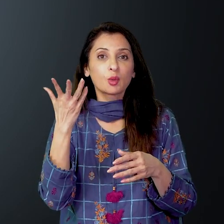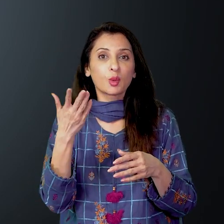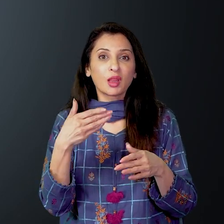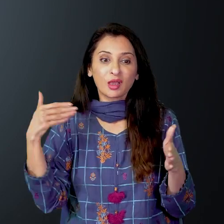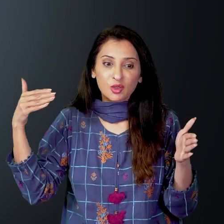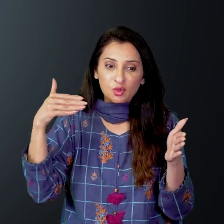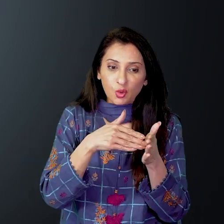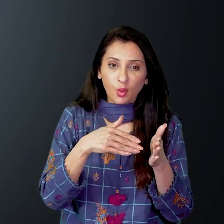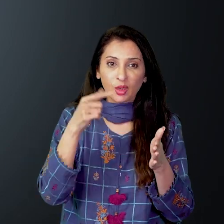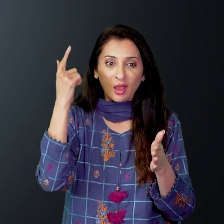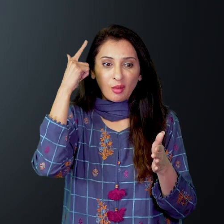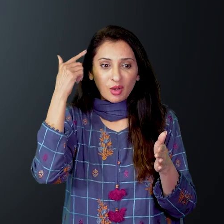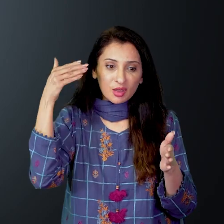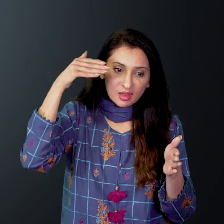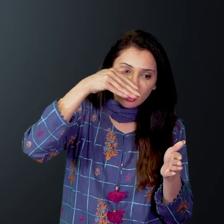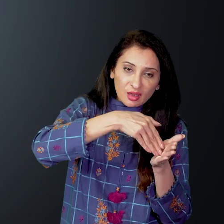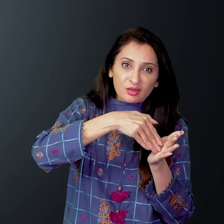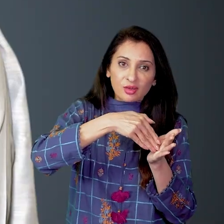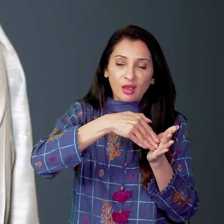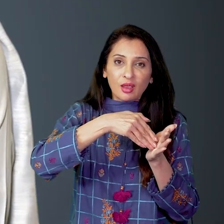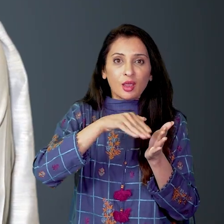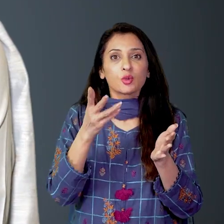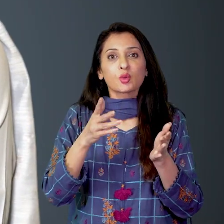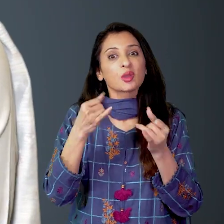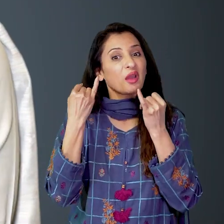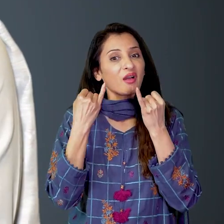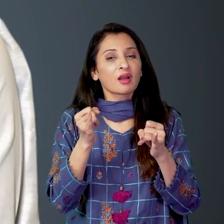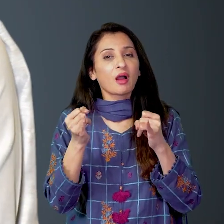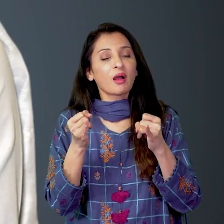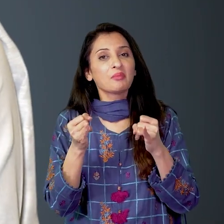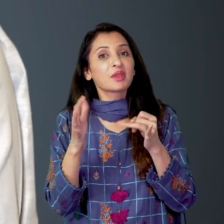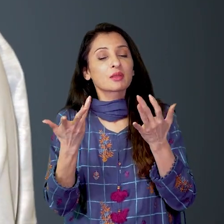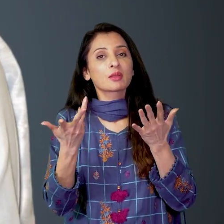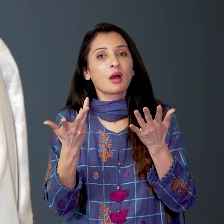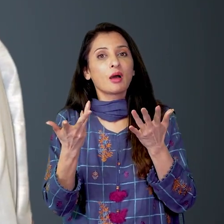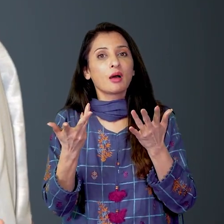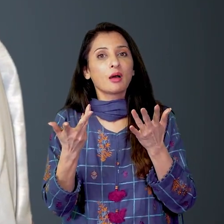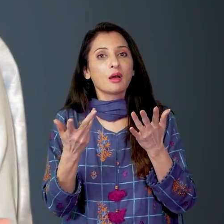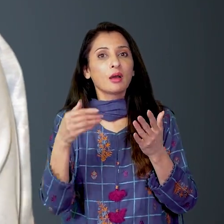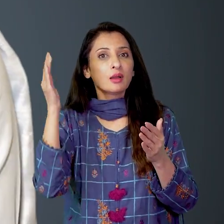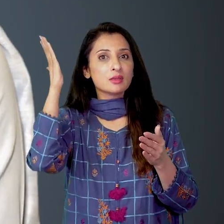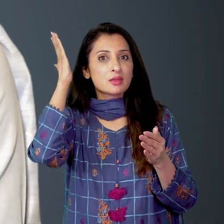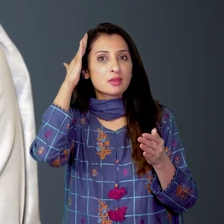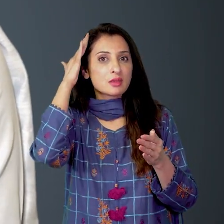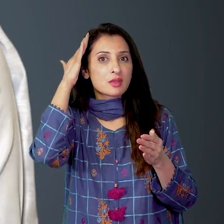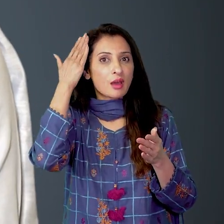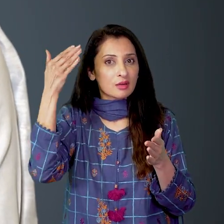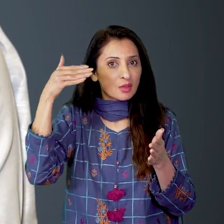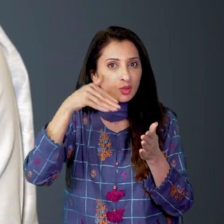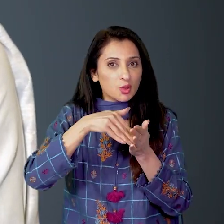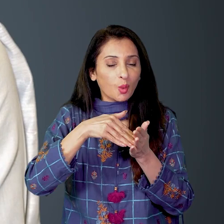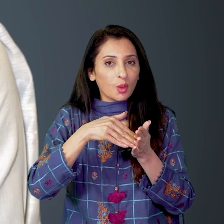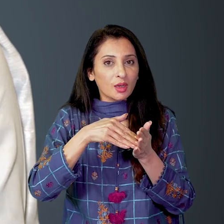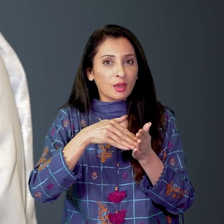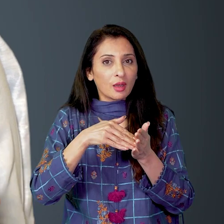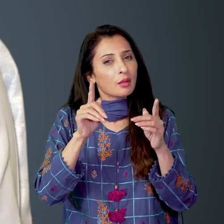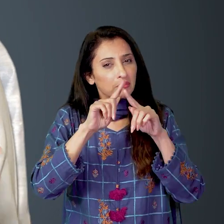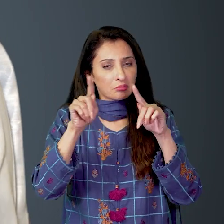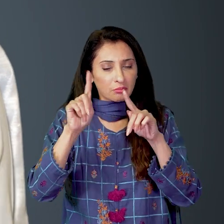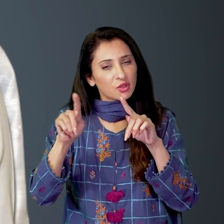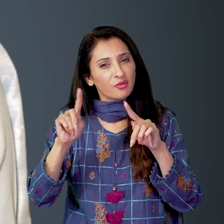नुकसान पहुंचा सकती है, उसकी इंटेंसिटी कितनी बुरी है। अब हेड इंजरी जो सर की चोटें होती हैं, हम उन्हें